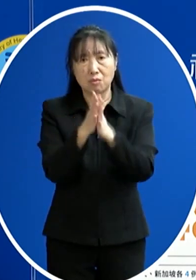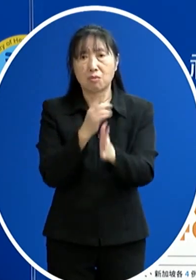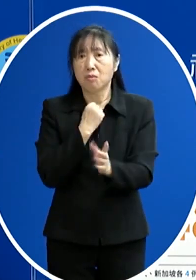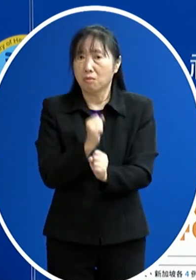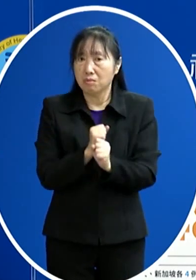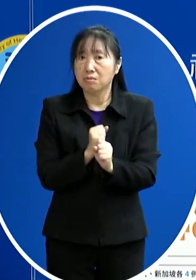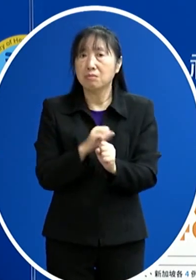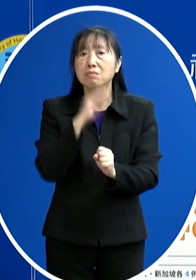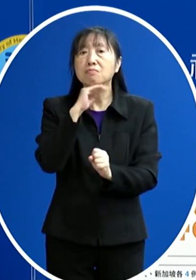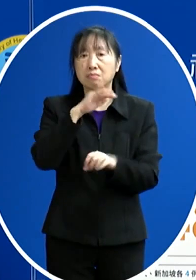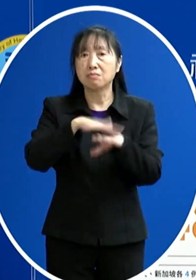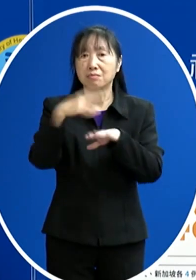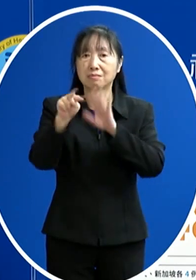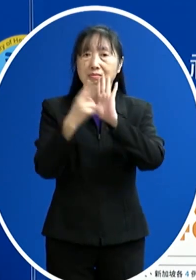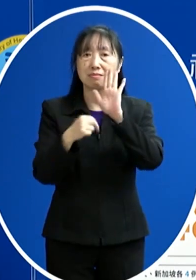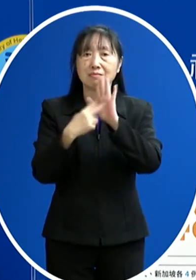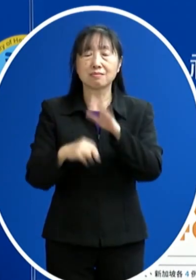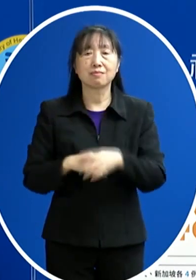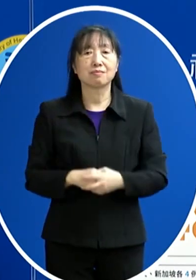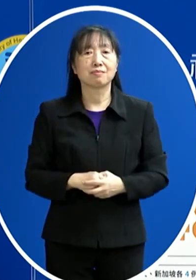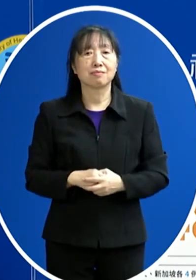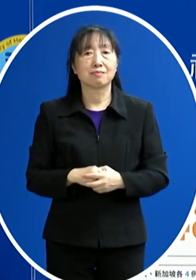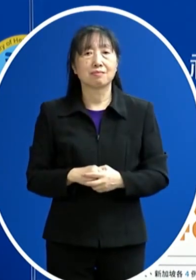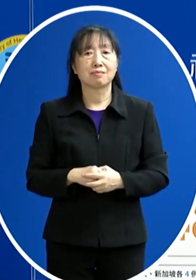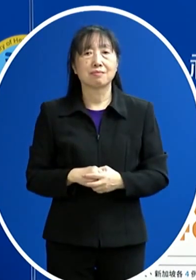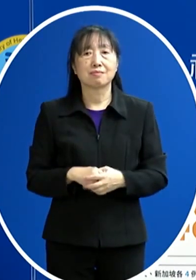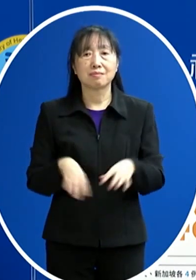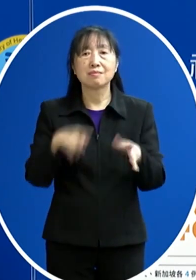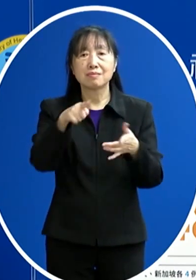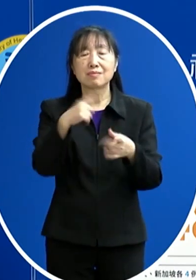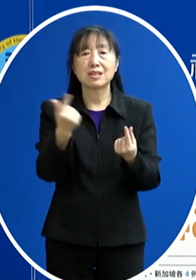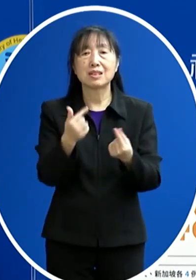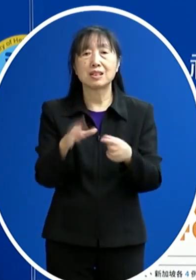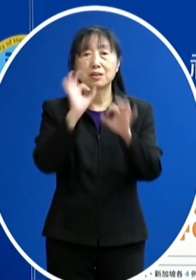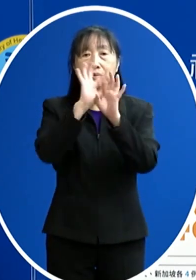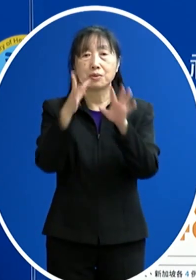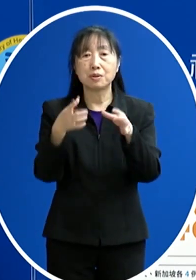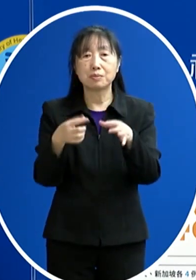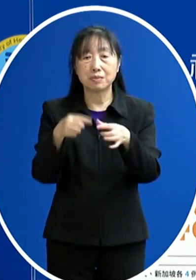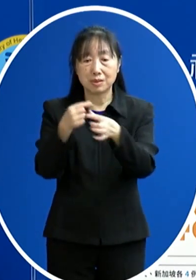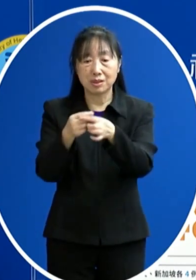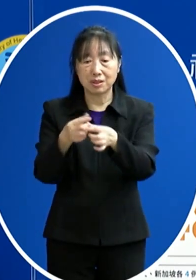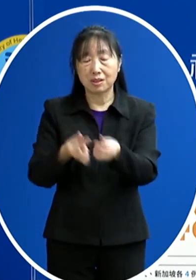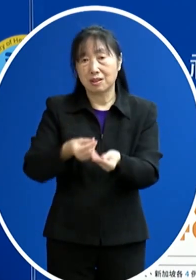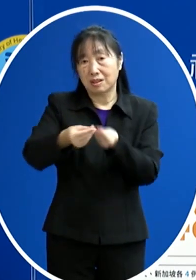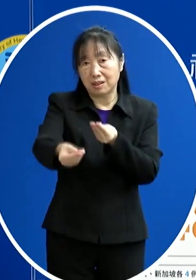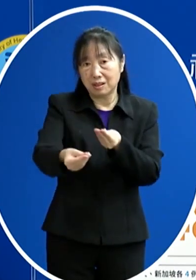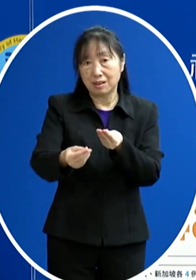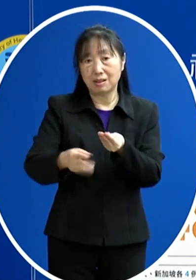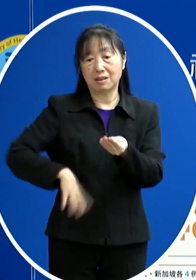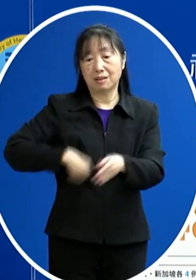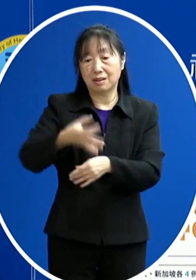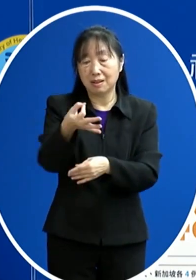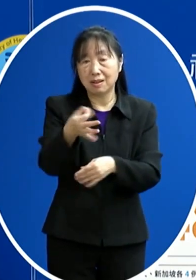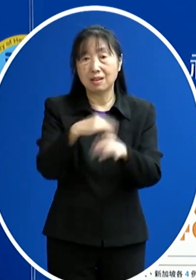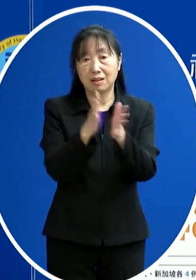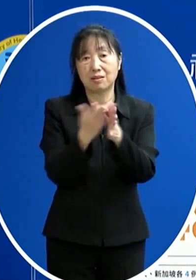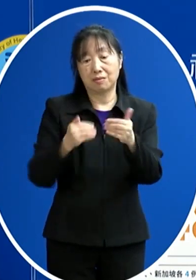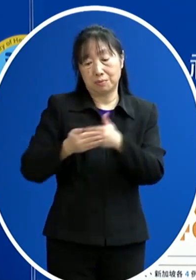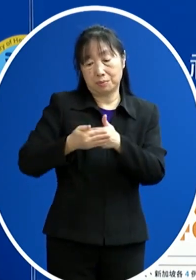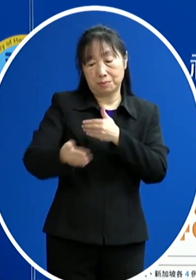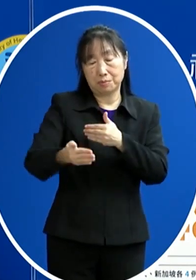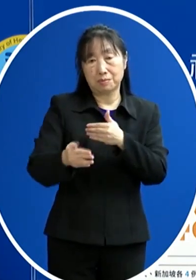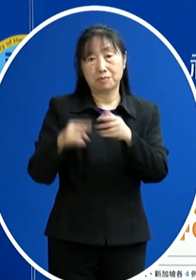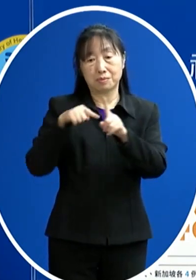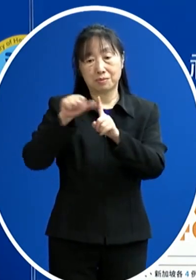大家来做说明的。那我们点光明灯捐款必须维持室内 1.5 公尺、室外1公尺的社交距